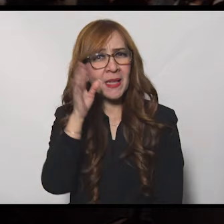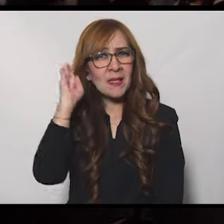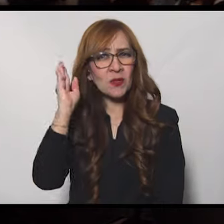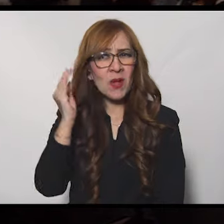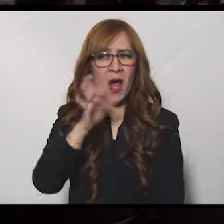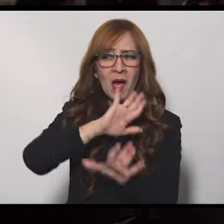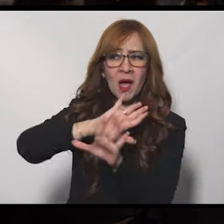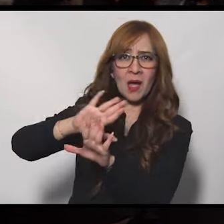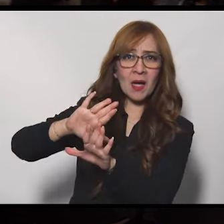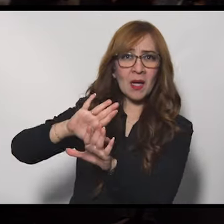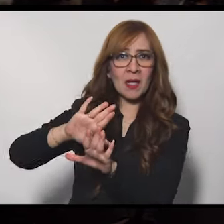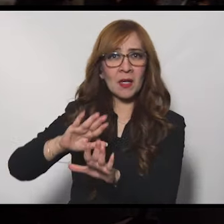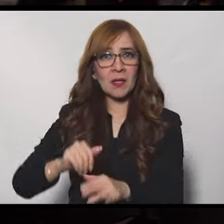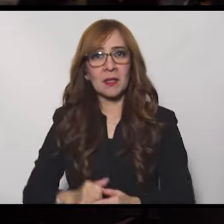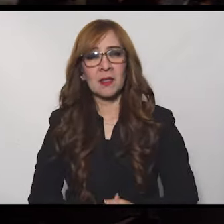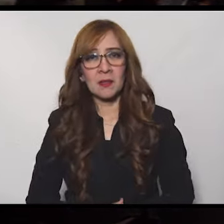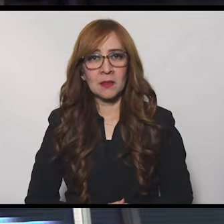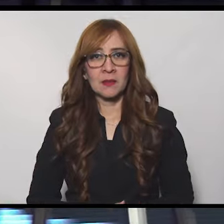jijik.